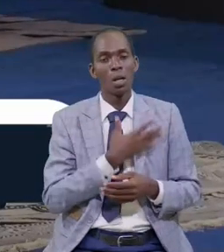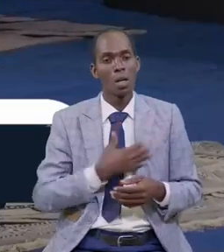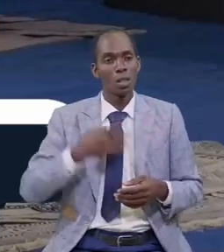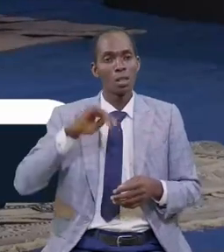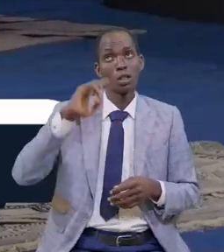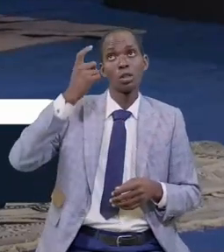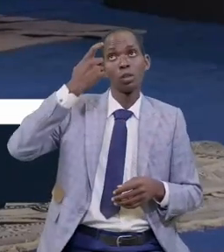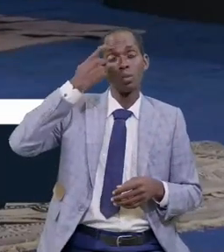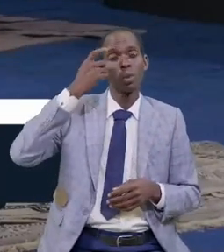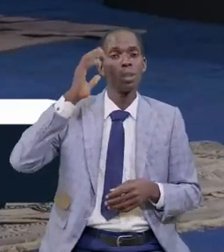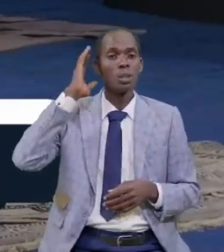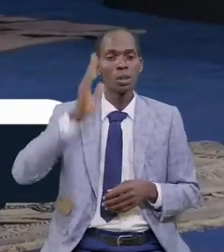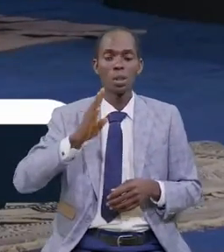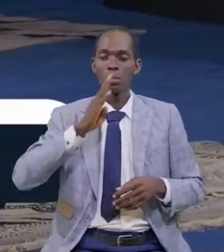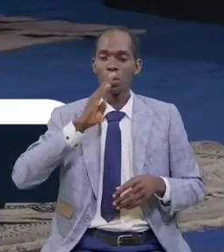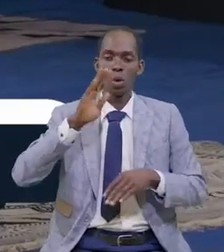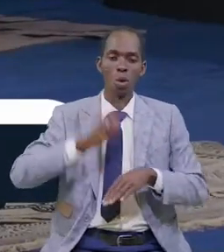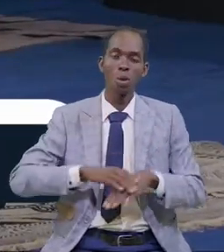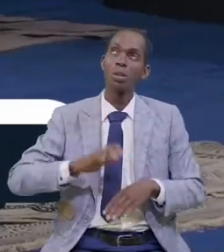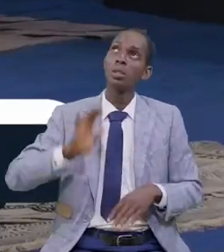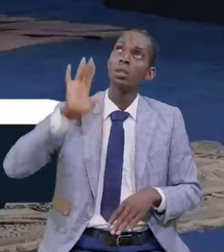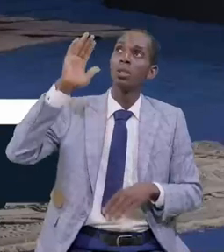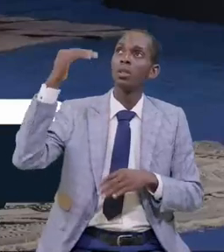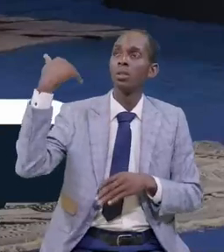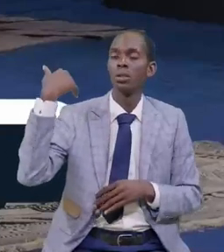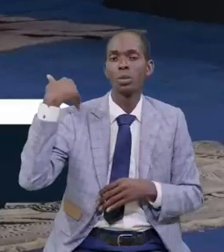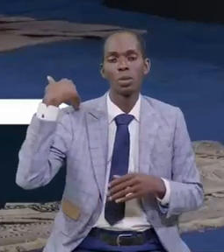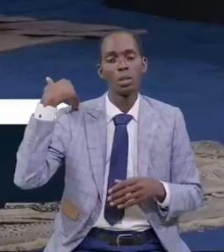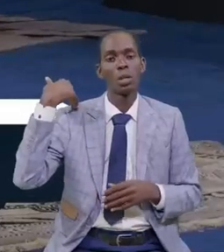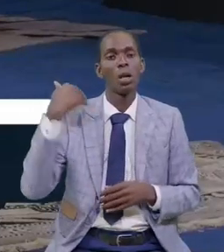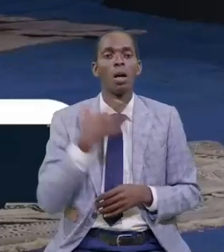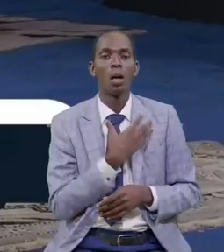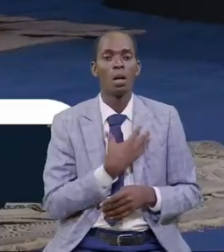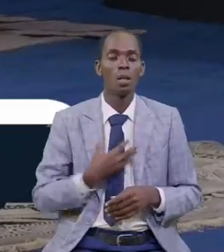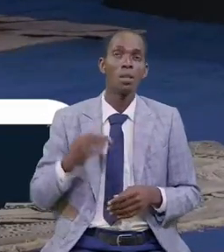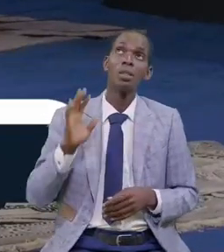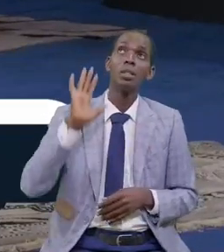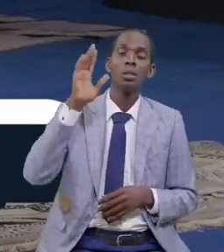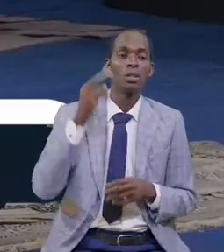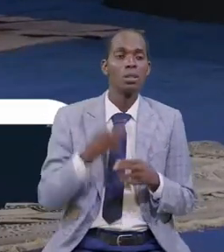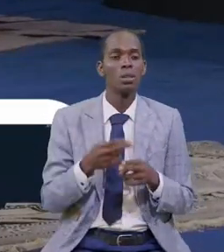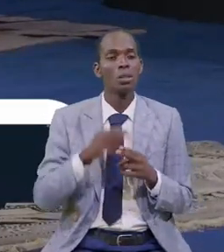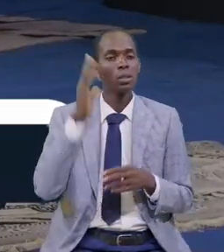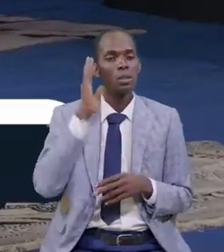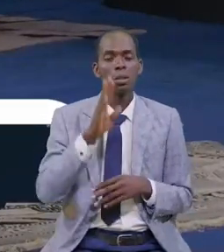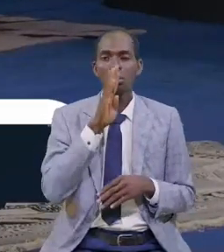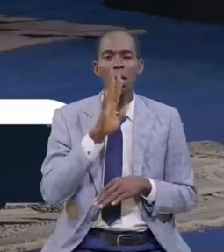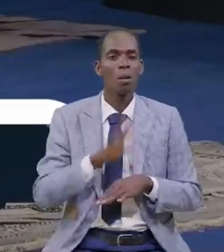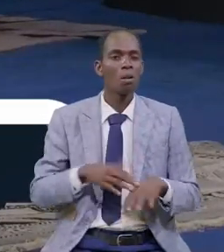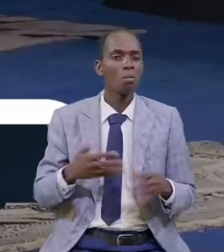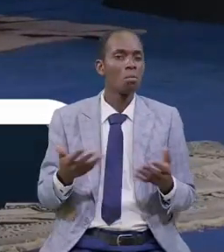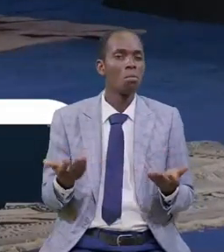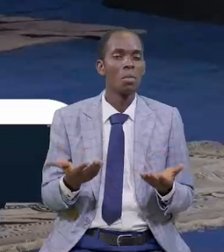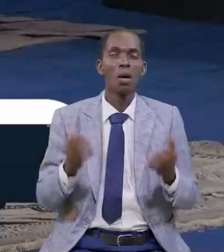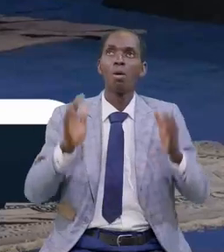domination reposera sur son épaule on l'appellera admirable